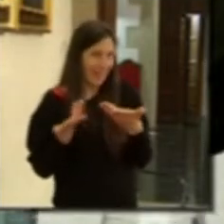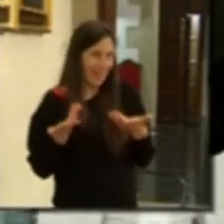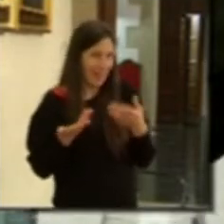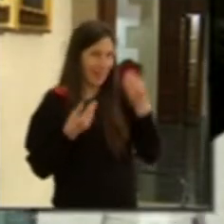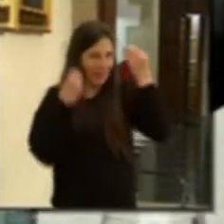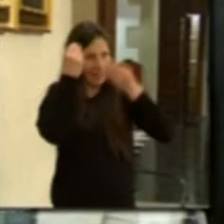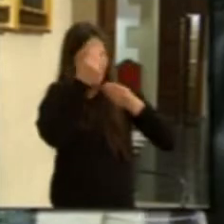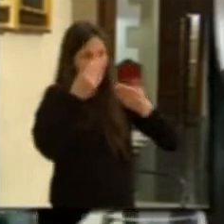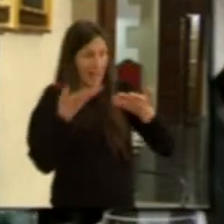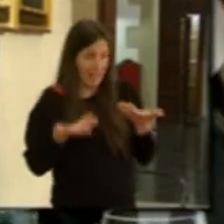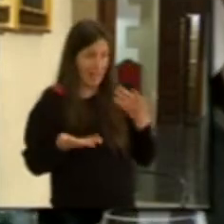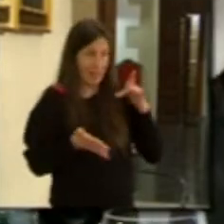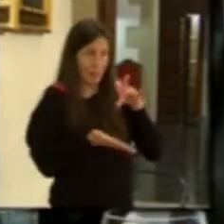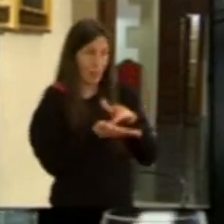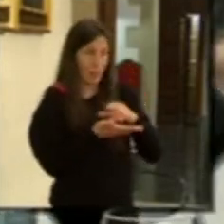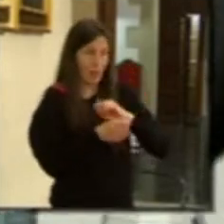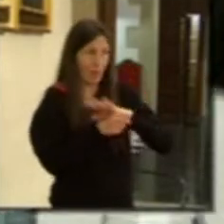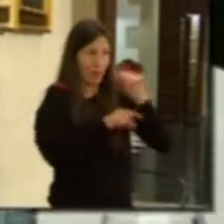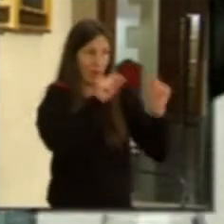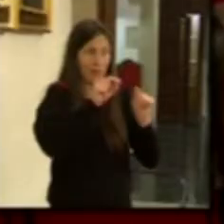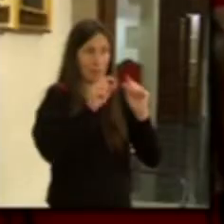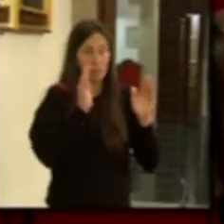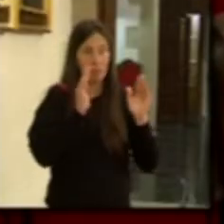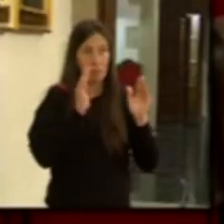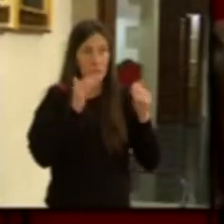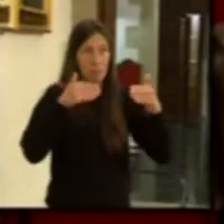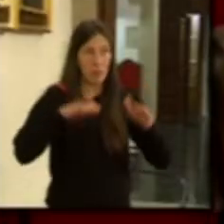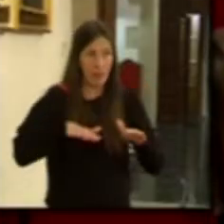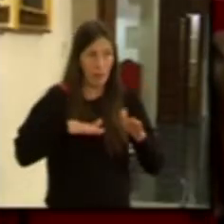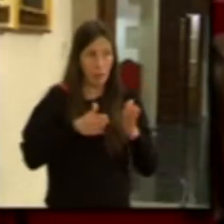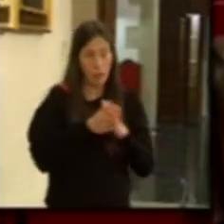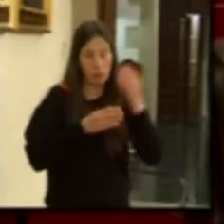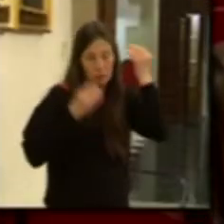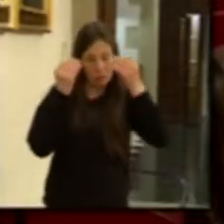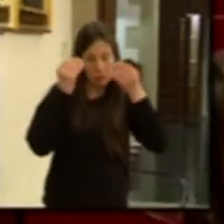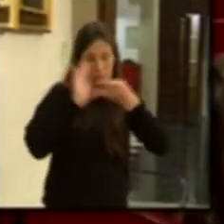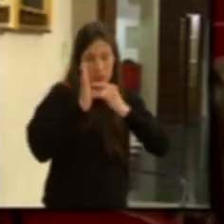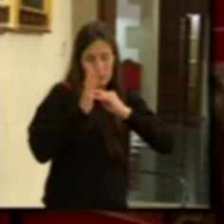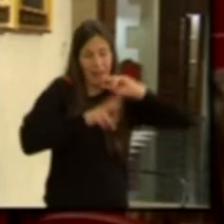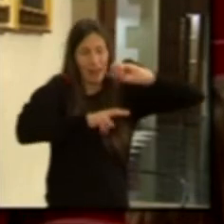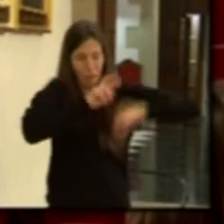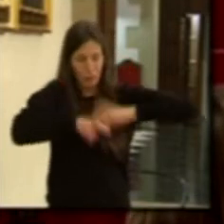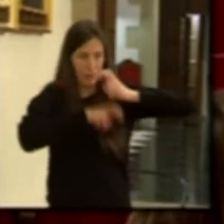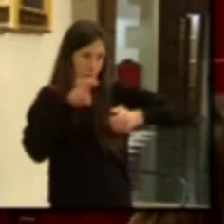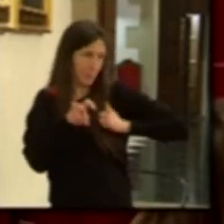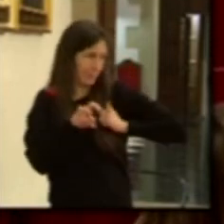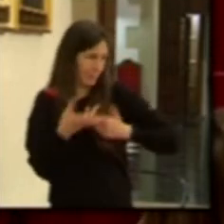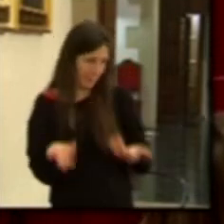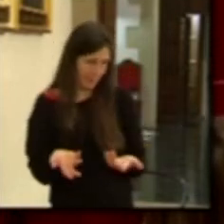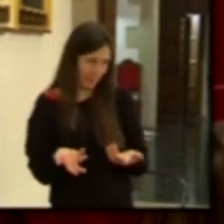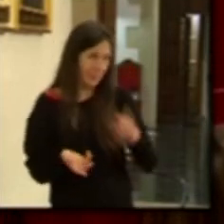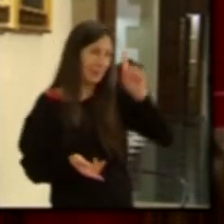repensar, fer les coses ben fetes d'una forma més sostenible. I l'últim punt, i també